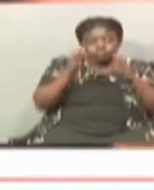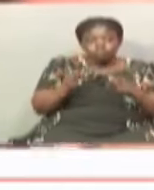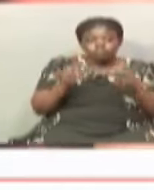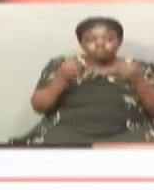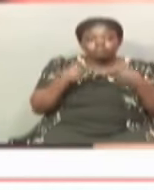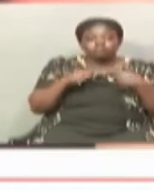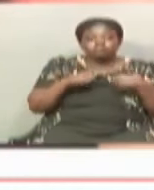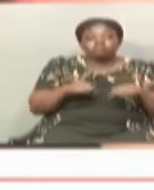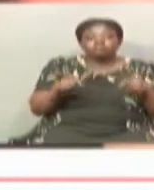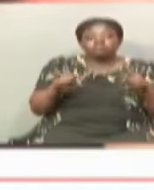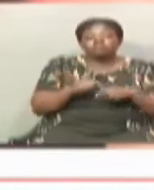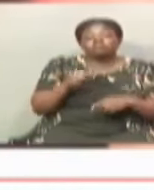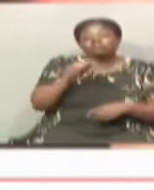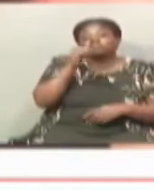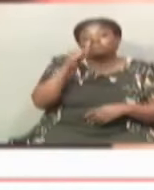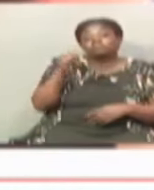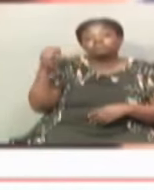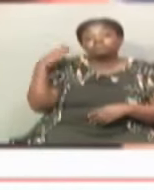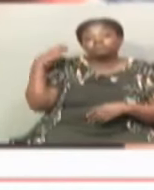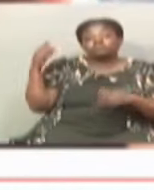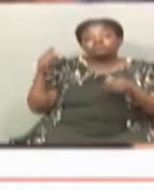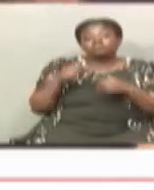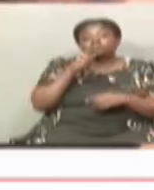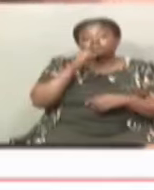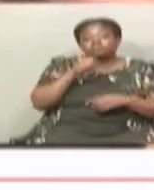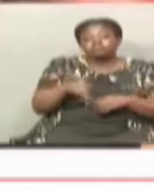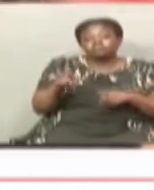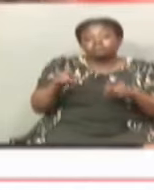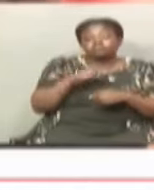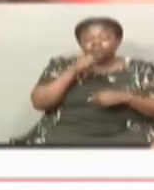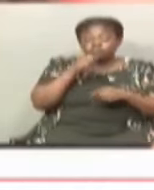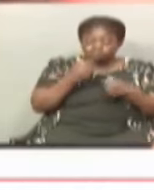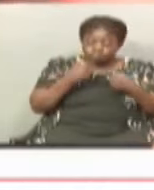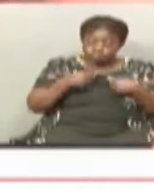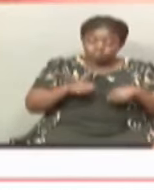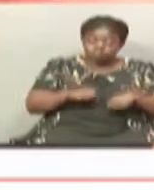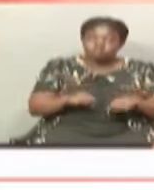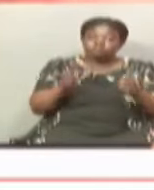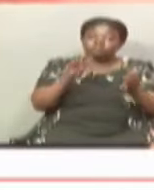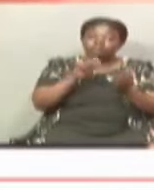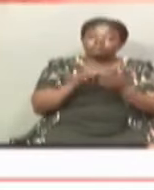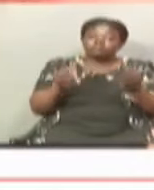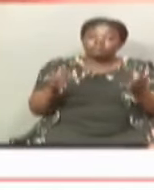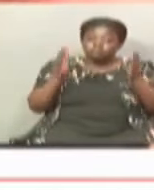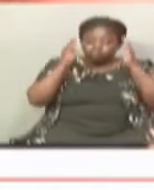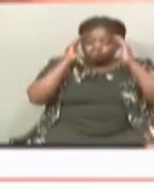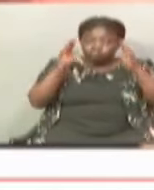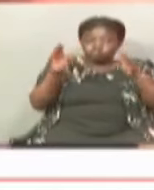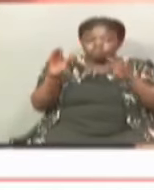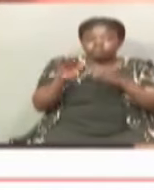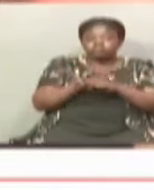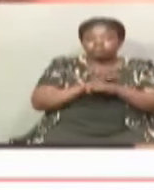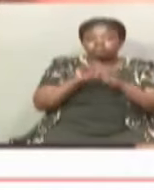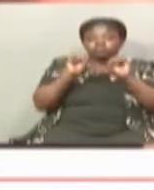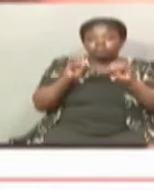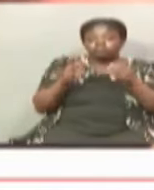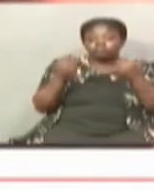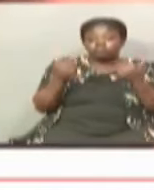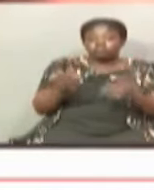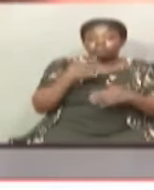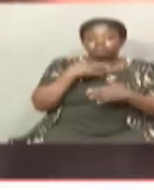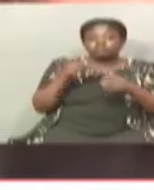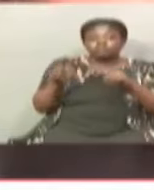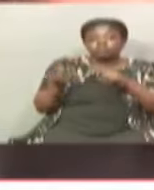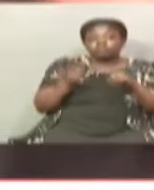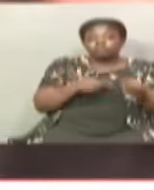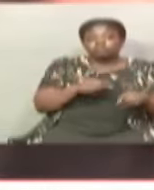tukikola nga bajjajjaffe ne bamama baffe ne bataata baffe baakolanga ne tulunda nga tetutunulira bizinesi. Katwagala tuve ku nnunda